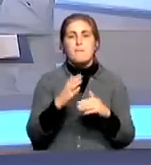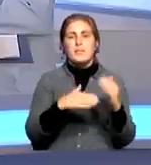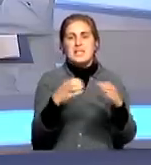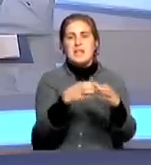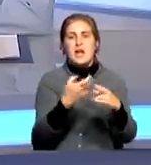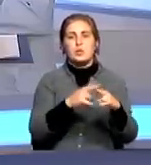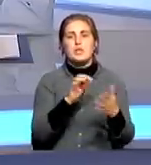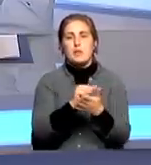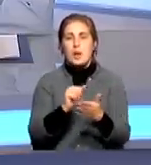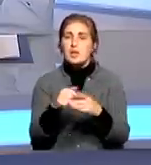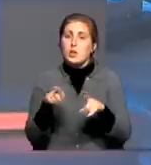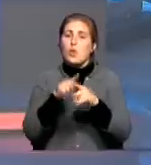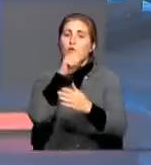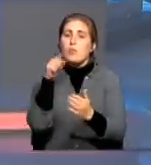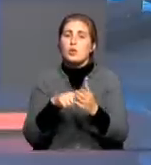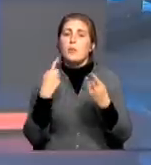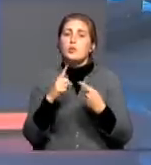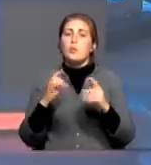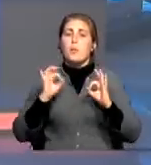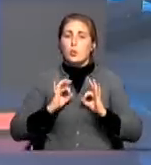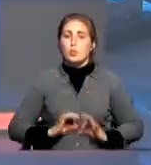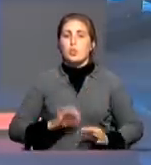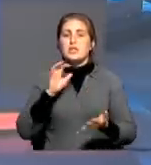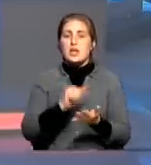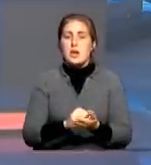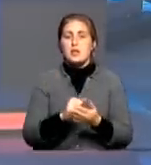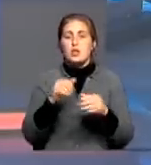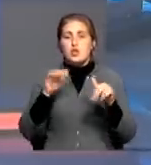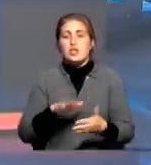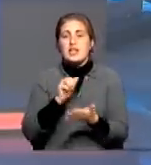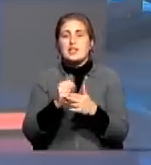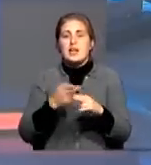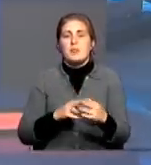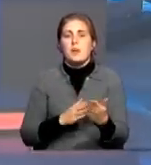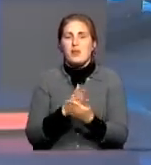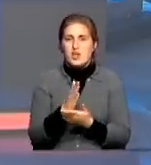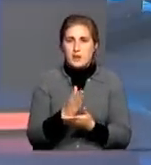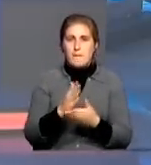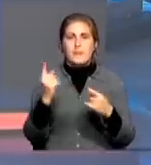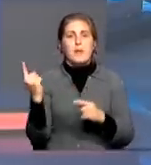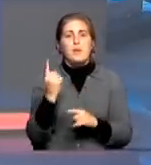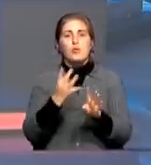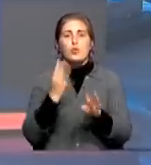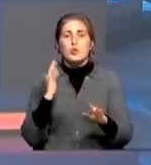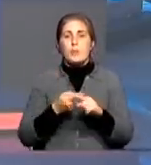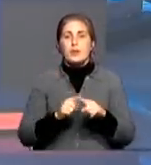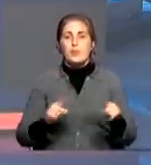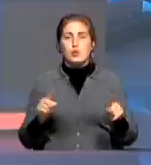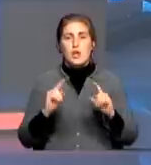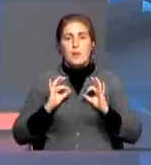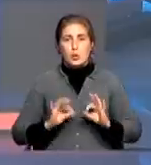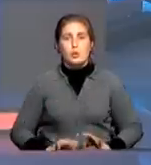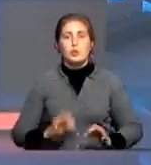случае вполне закономерный вопрос, почему прокуратура решила заняться вот непосредственно этим направлением работы? Ну, в первую очередь, потому что